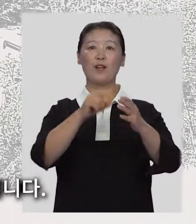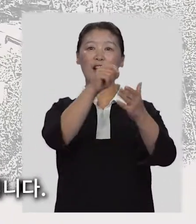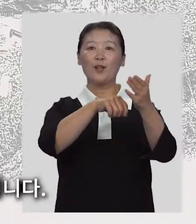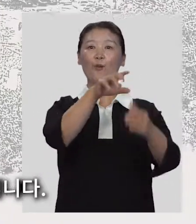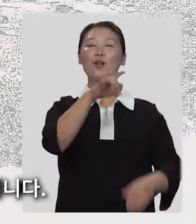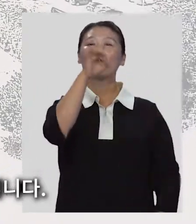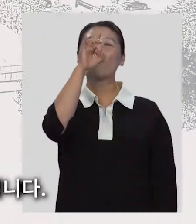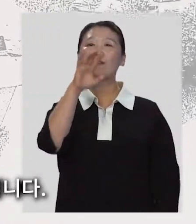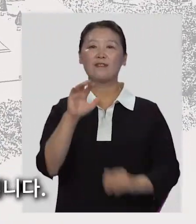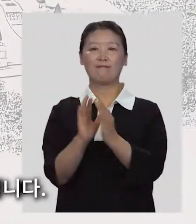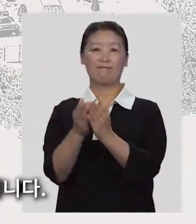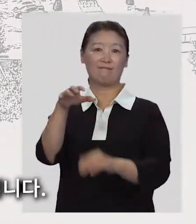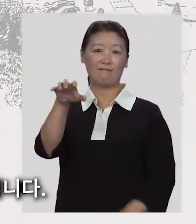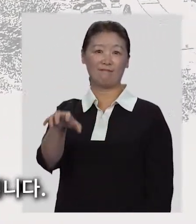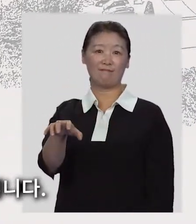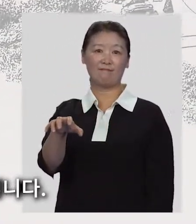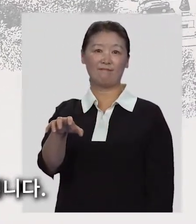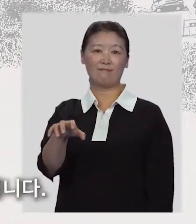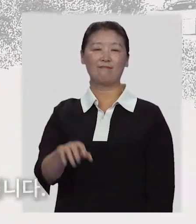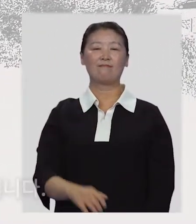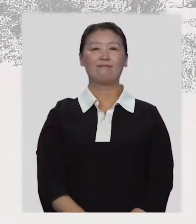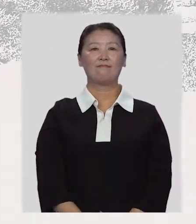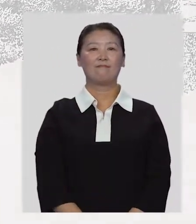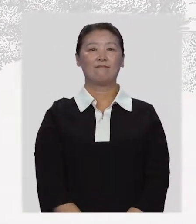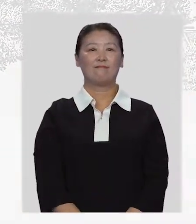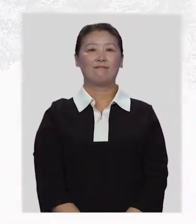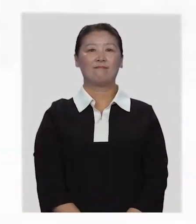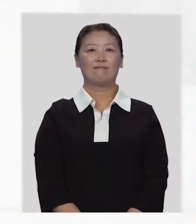국가기록원의 중앙서고입니다.